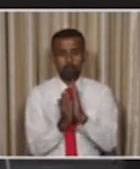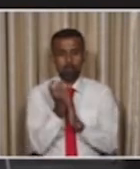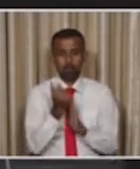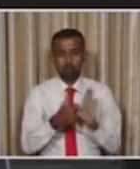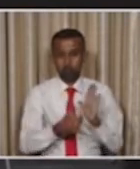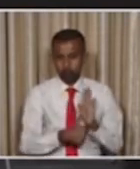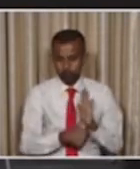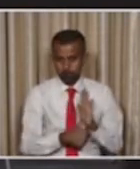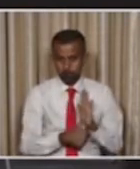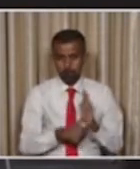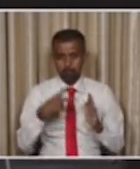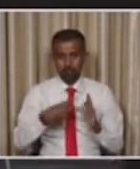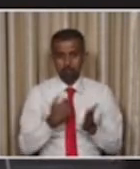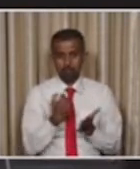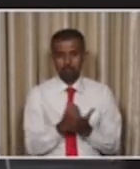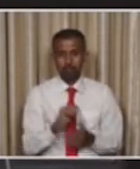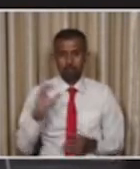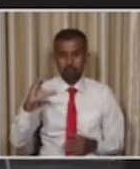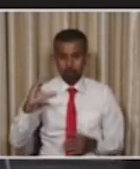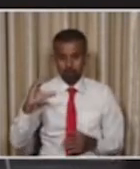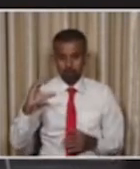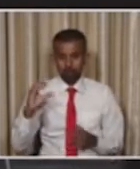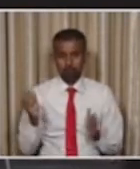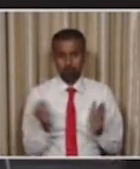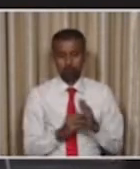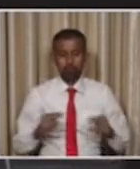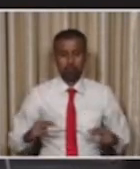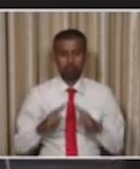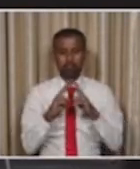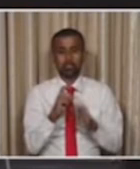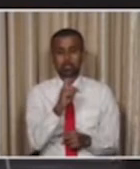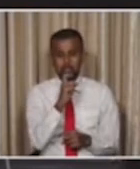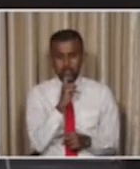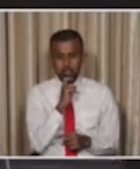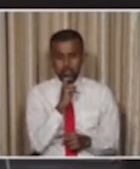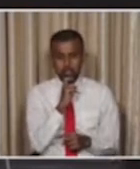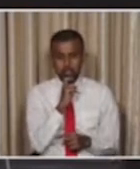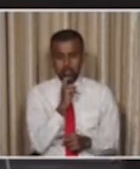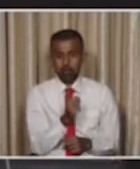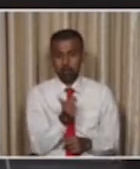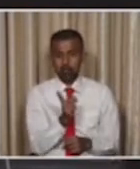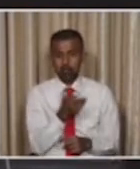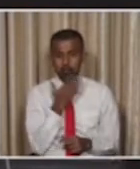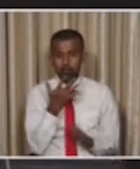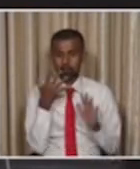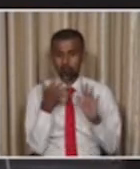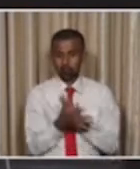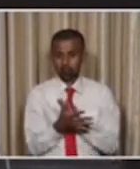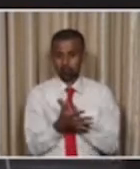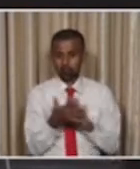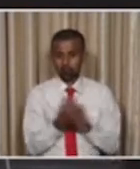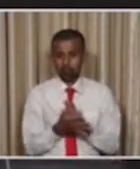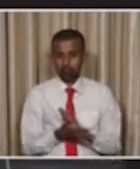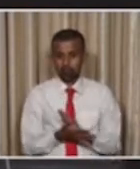පනතේ උපලේඛනයේ ආ කොටසේ දැක්වෙන ශ්‍රේෂ්ඨාධිකරණය විසින්ම දඬුවම් කළ හැකි වැරදි